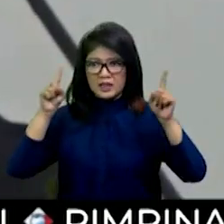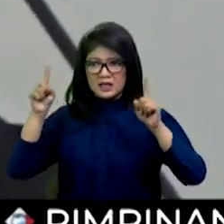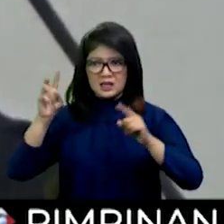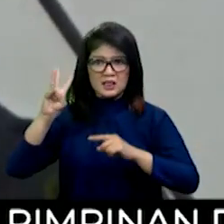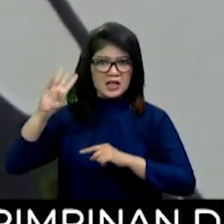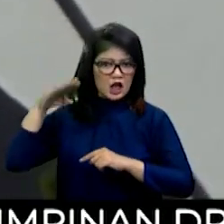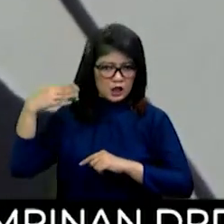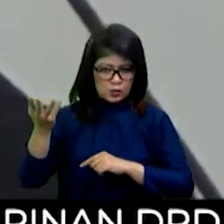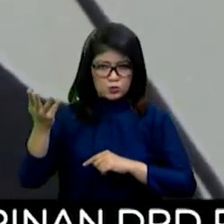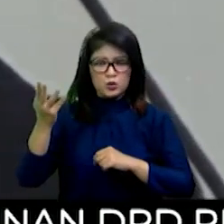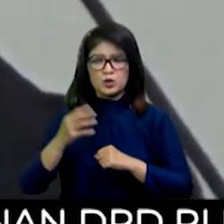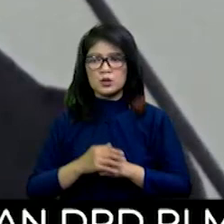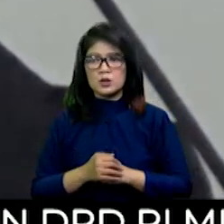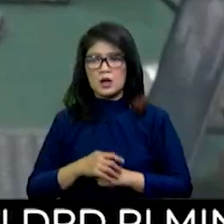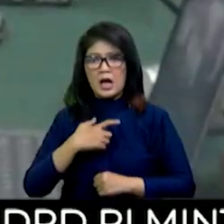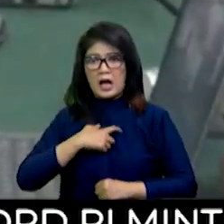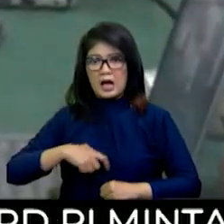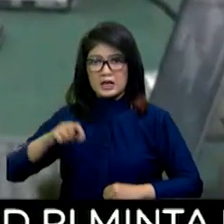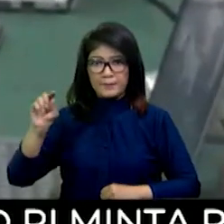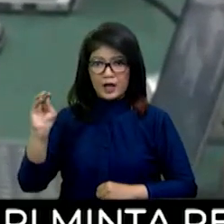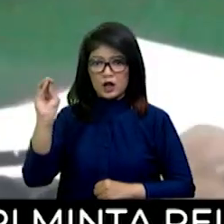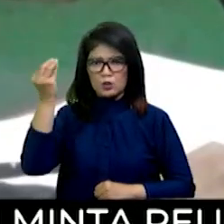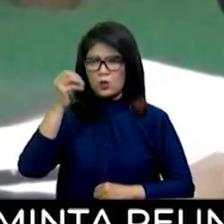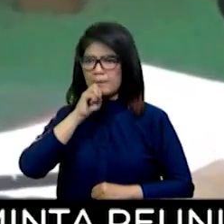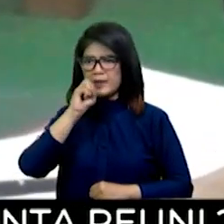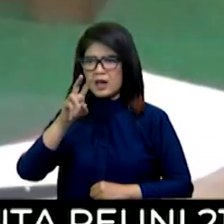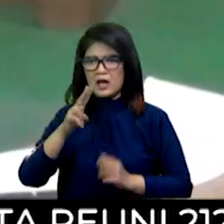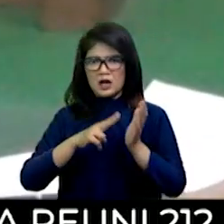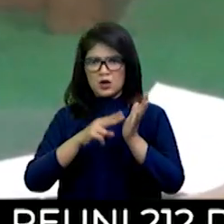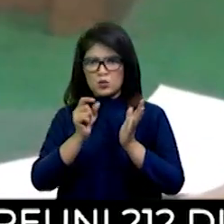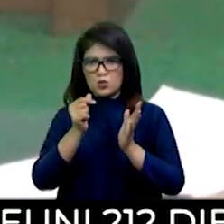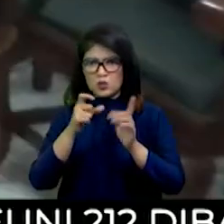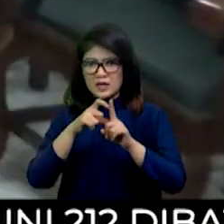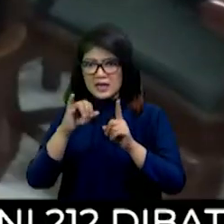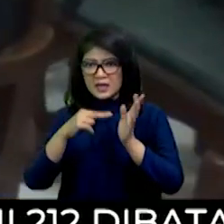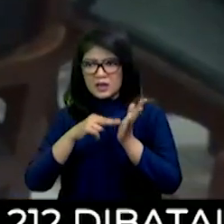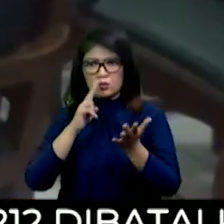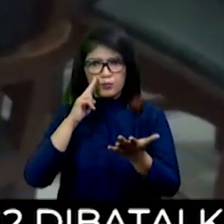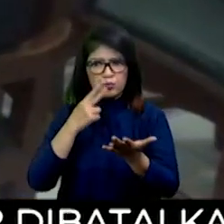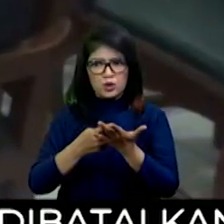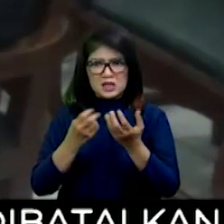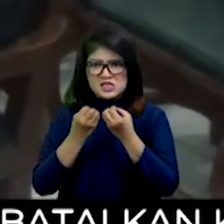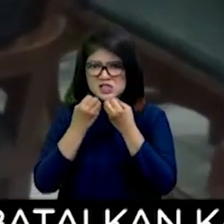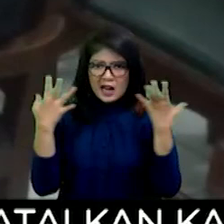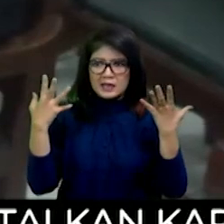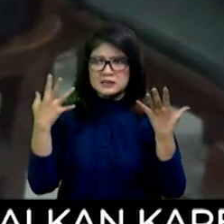Hakim Ketua Ibrahim Palino menilai Nurdin terbukti secara sah dan meyakinkan menerima suap sejumlah proyek di Sulawesi Selatan.